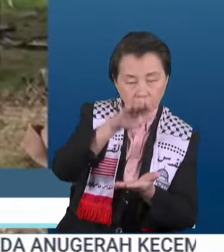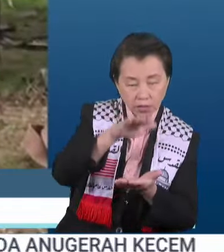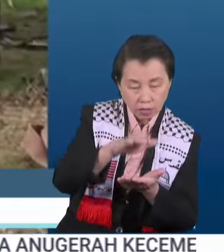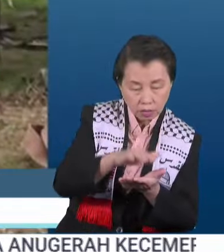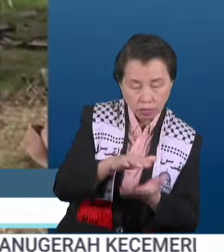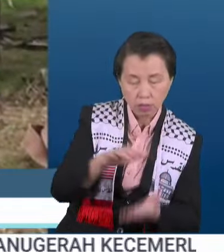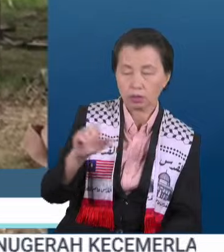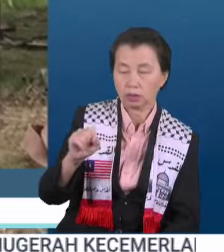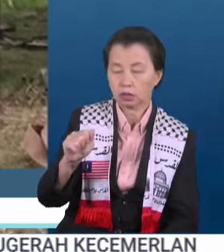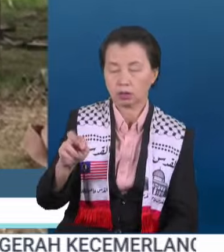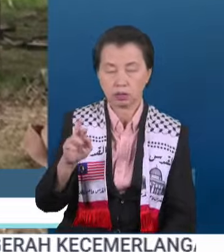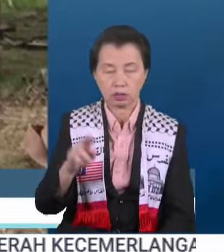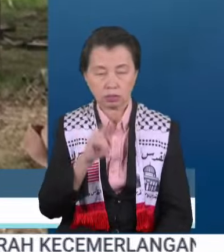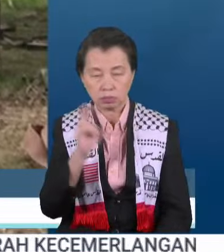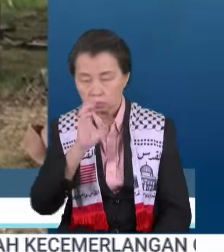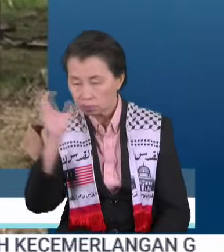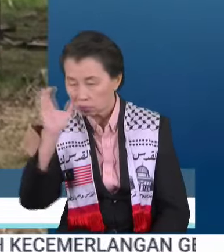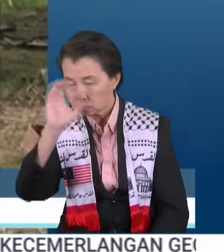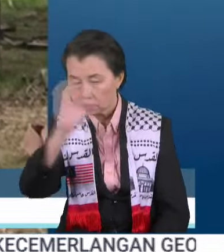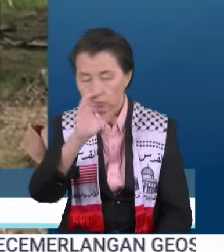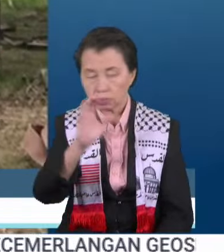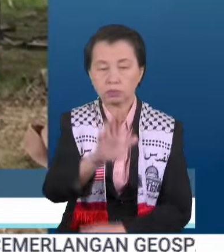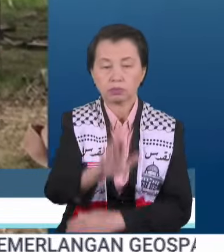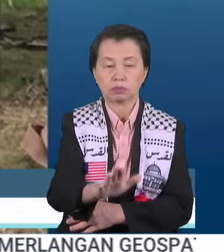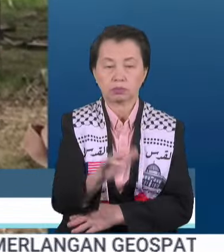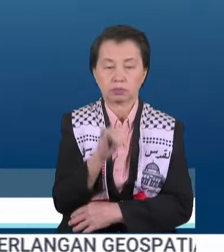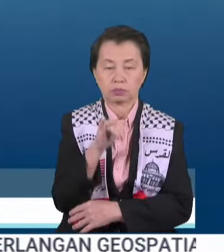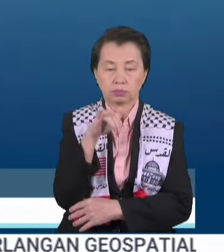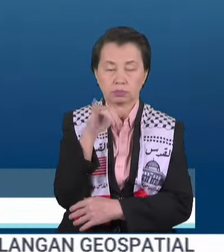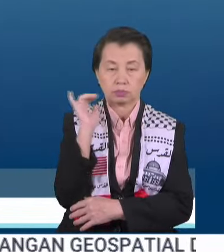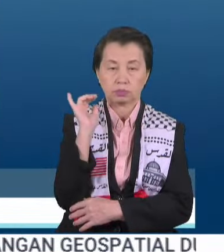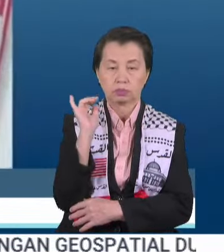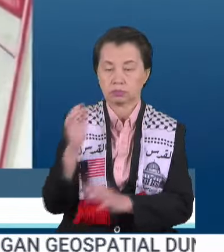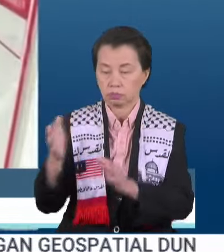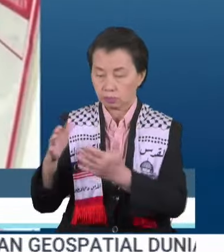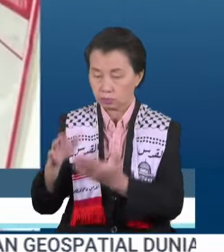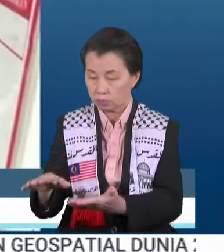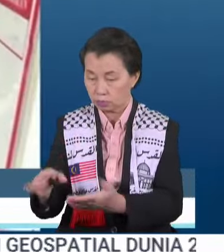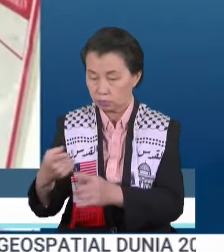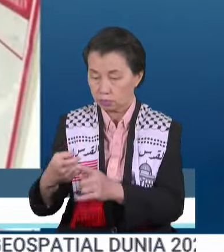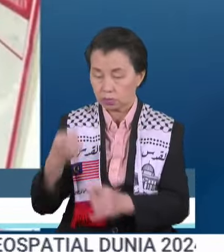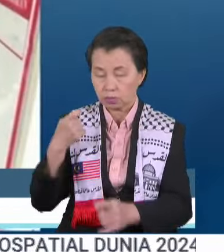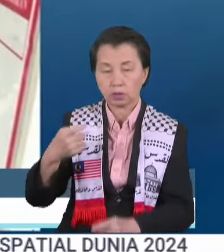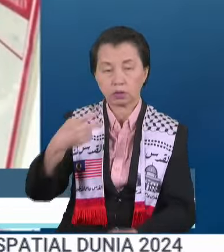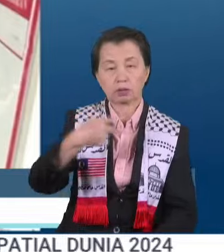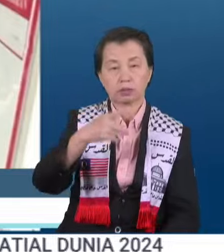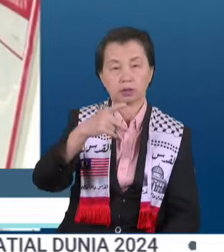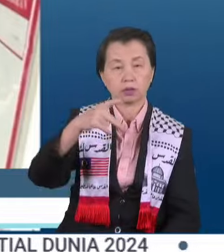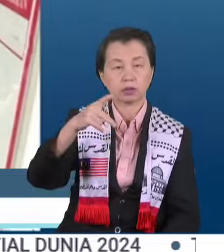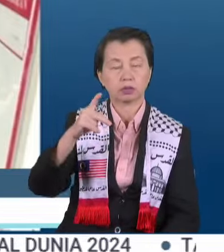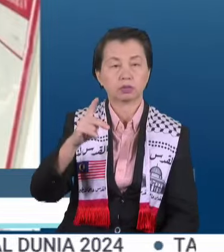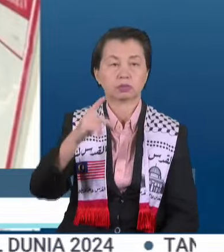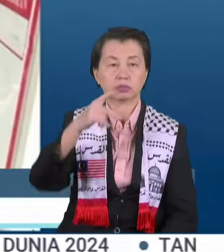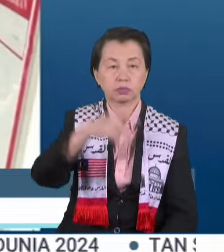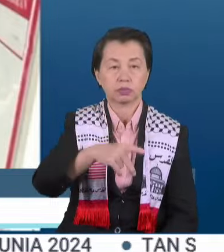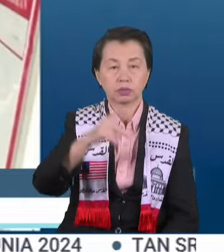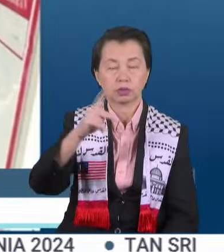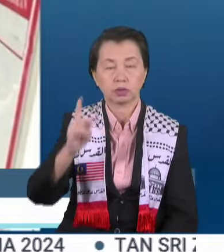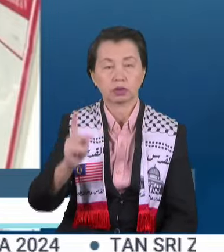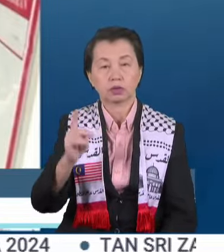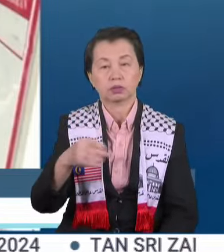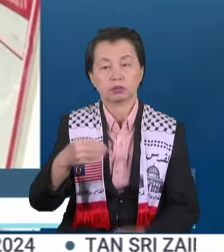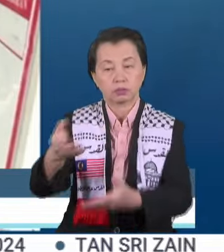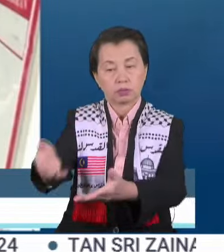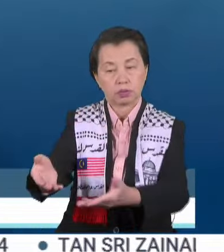pasukan SAR yang melakukan pencarian sejak petang semalam. Mayat mangsa yang berasal dari pengkalan cepa Kota Baru, Kelantan itu diserahkan kepada